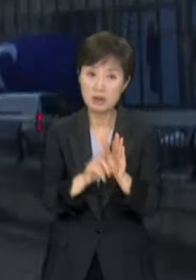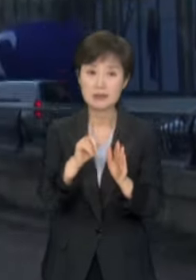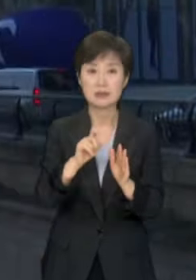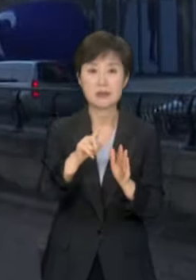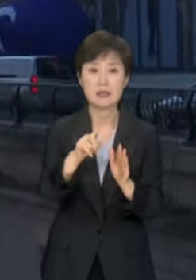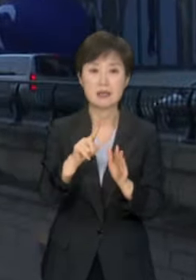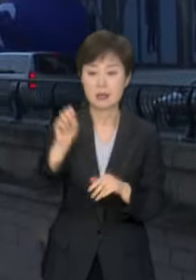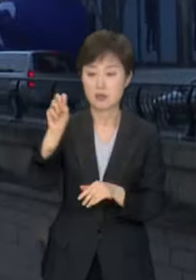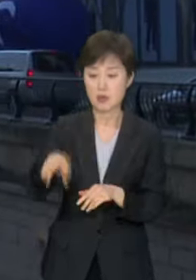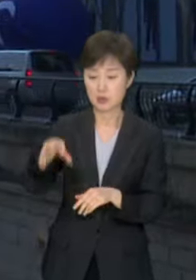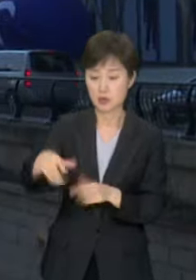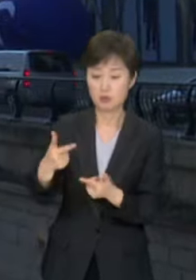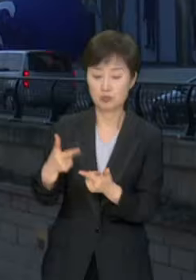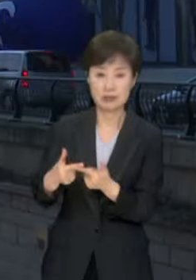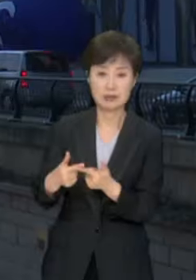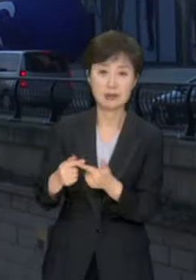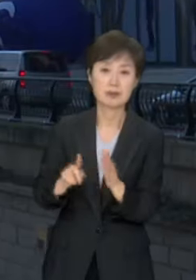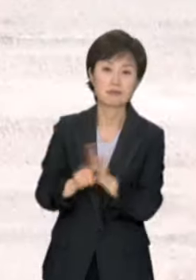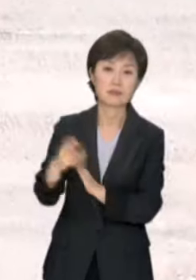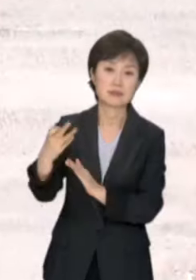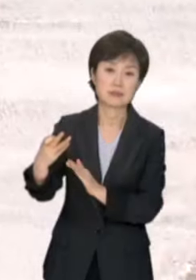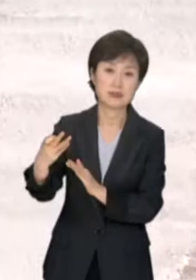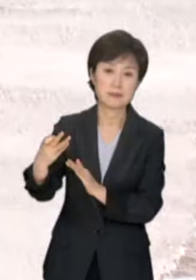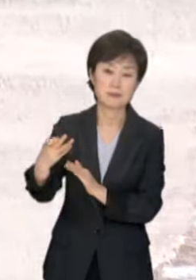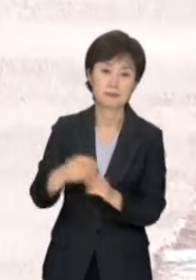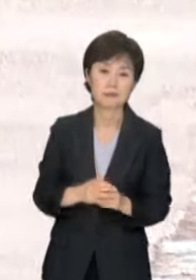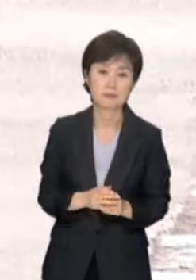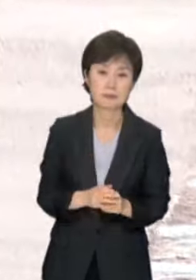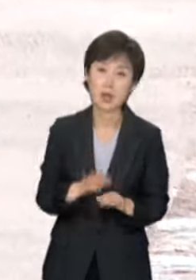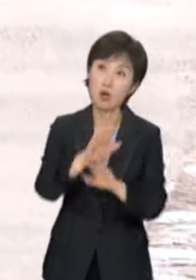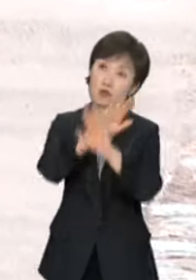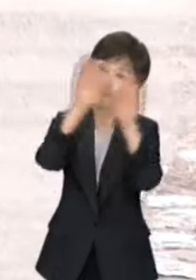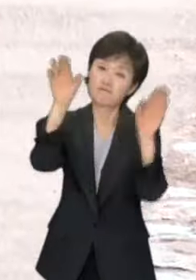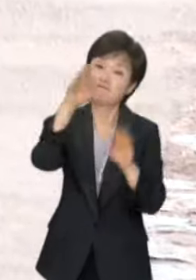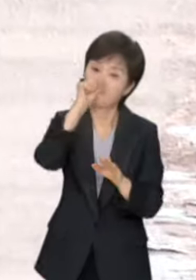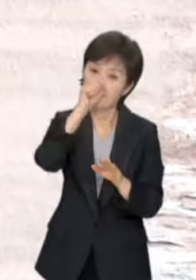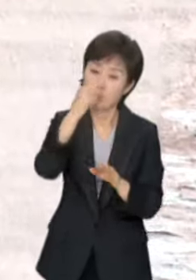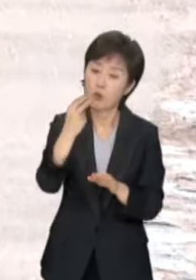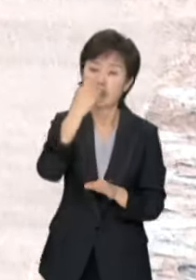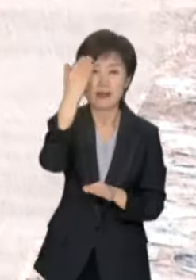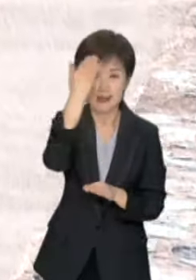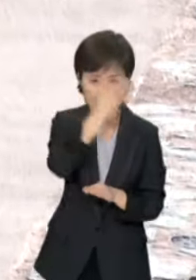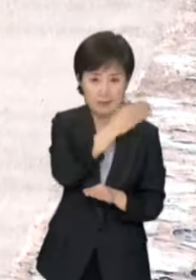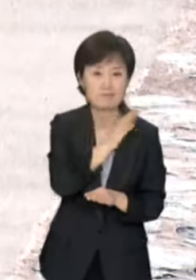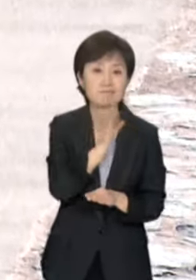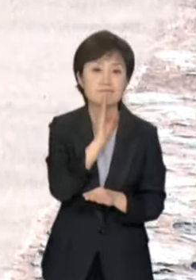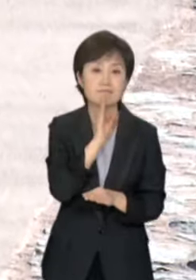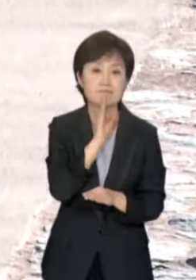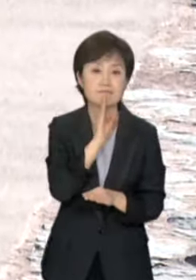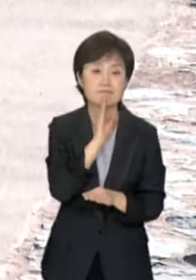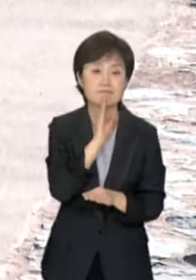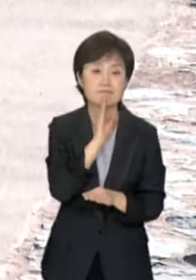11도, 광주와 부산 13도까지 오르겠습니다. 쾌청한 하늘 아래 공기질도 청정할 텐데요. 대기가 메말라가고